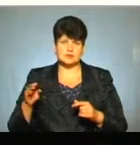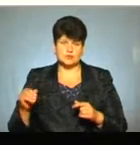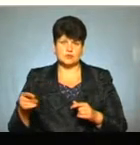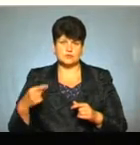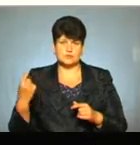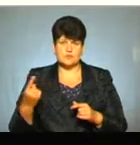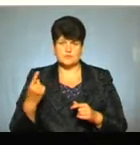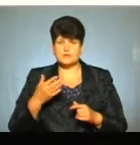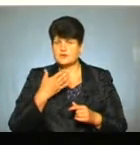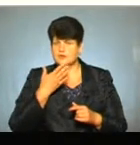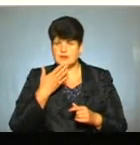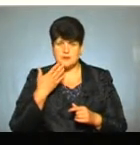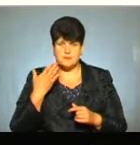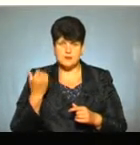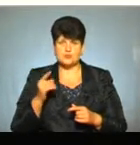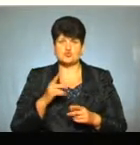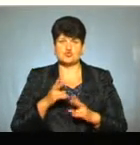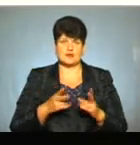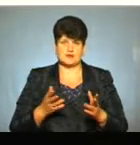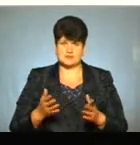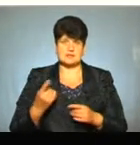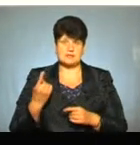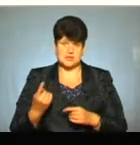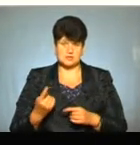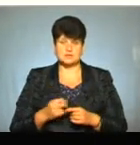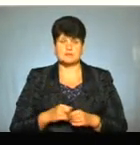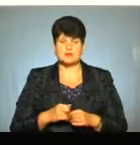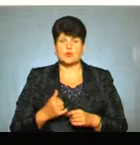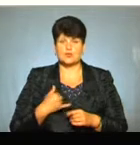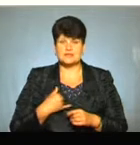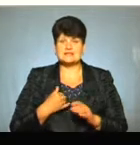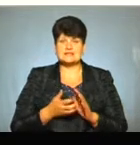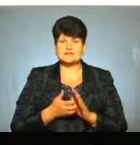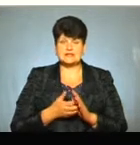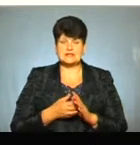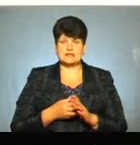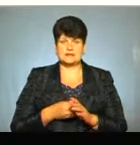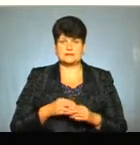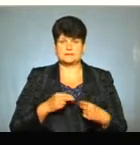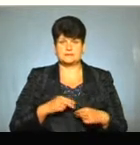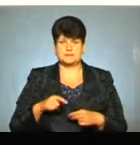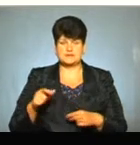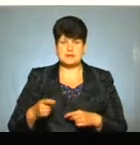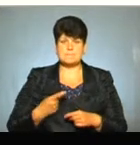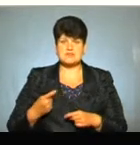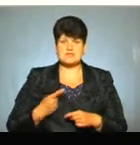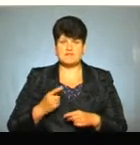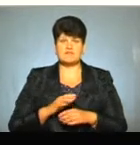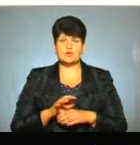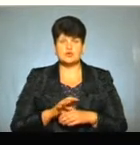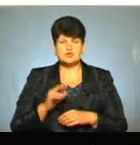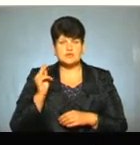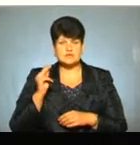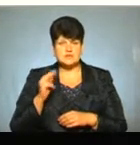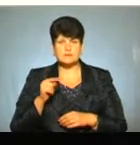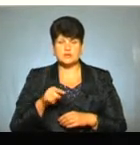освіти Тернопільської області не мають чого жалітися. Це перше. У нас є брак кадрів, в першу чергу, це майстрів виробничого